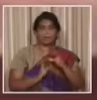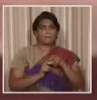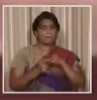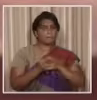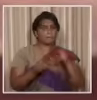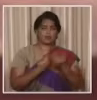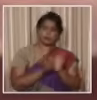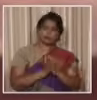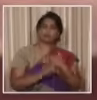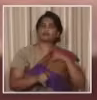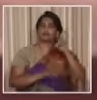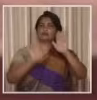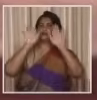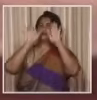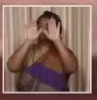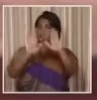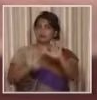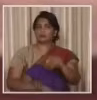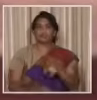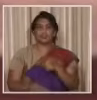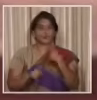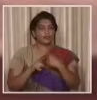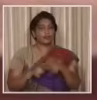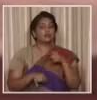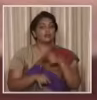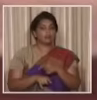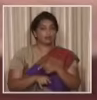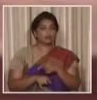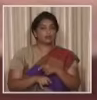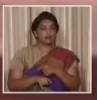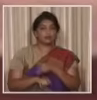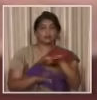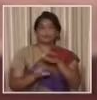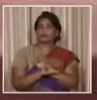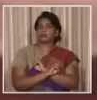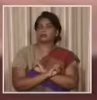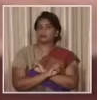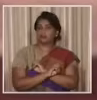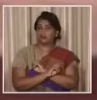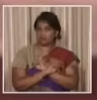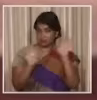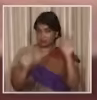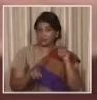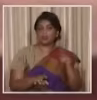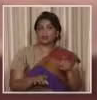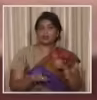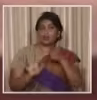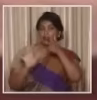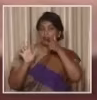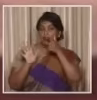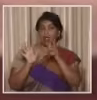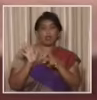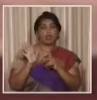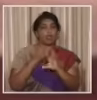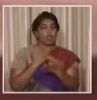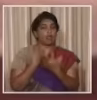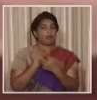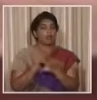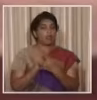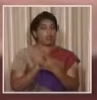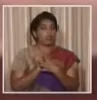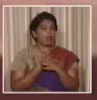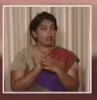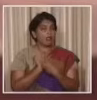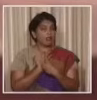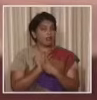ගිහිල්ලා අලවනවා අලවනවා විතරක් නෙවෙයි ගරු කතානායකතුමනි මේක සමාජ මාධ්‍ය ඔස්සේ ප්‍රචාරය කරනවා ලයිව් Facebook එකේ දාලා රටට බලන්න